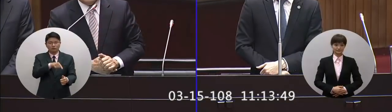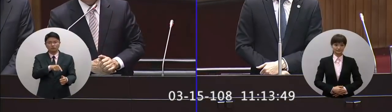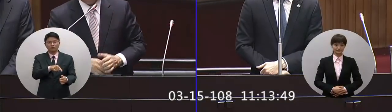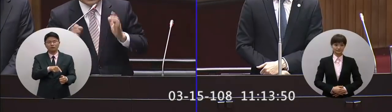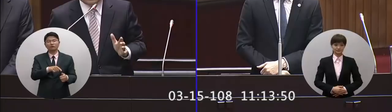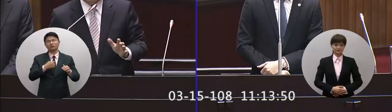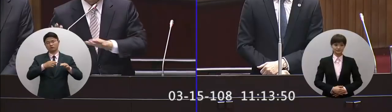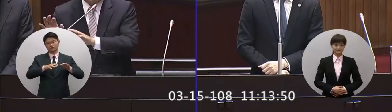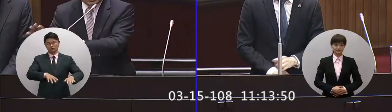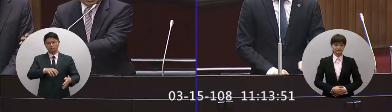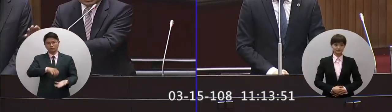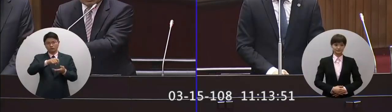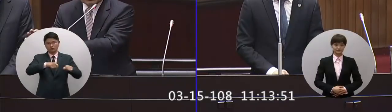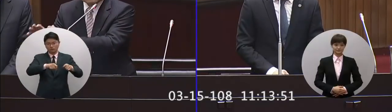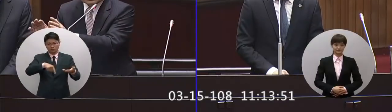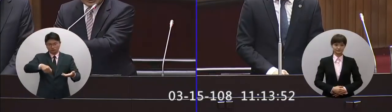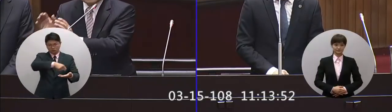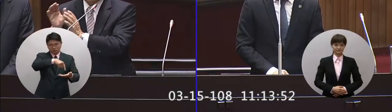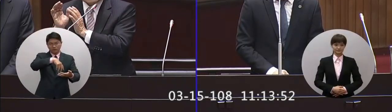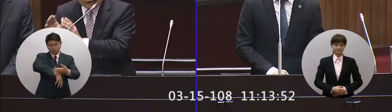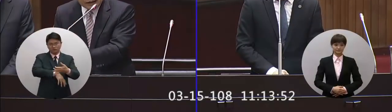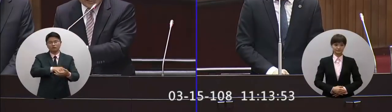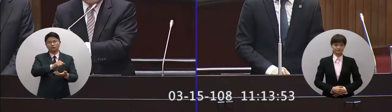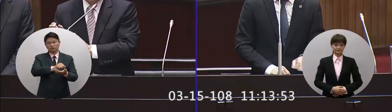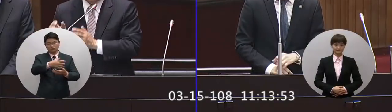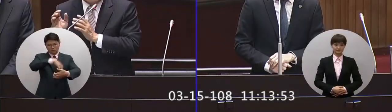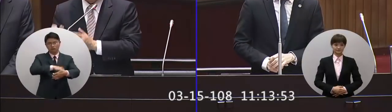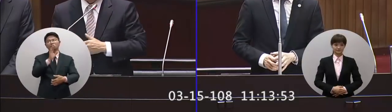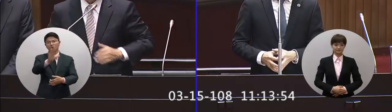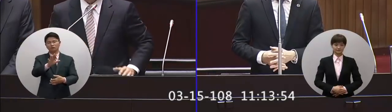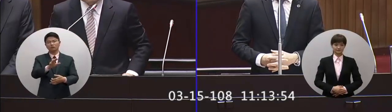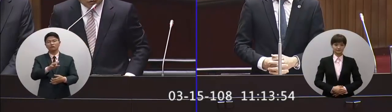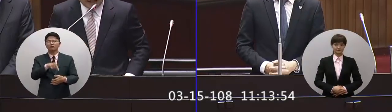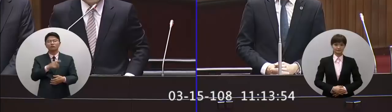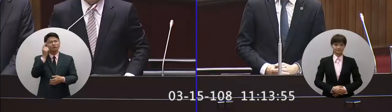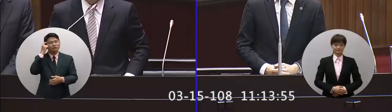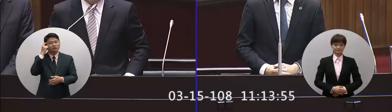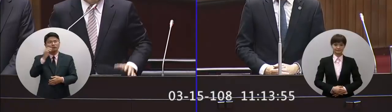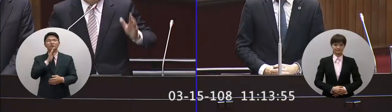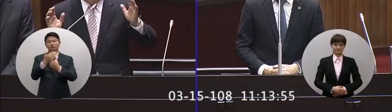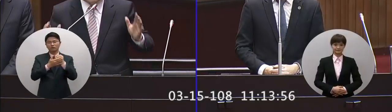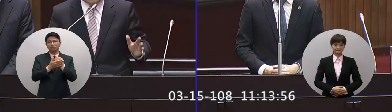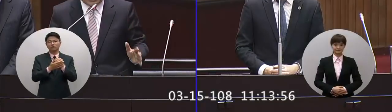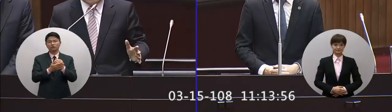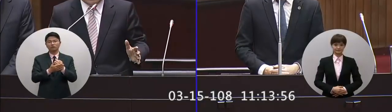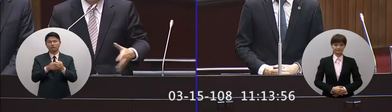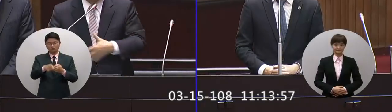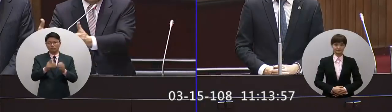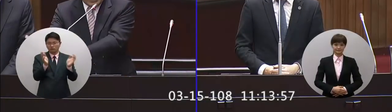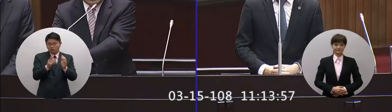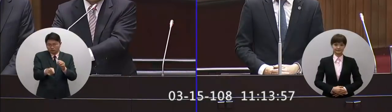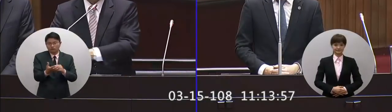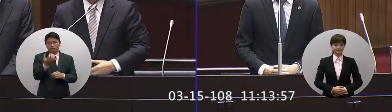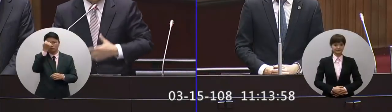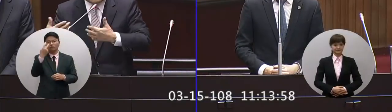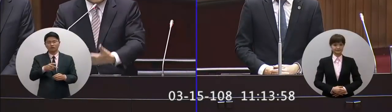草案内底，这是保障即个囡仔诶即个权益，啊嘛，互即个家庭